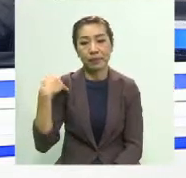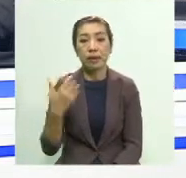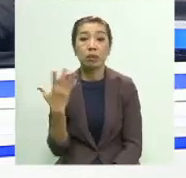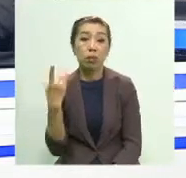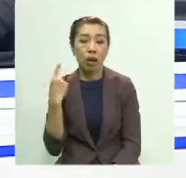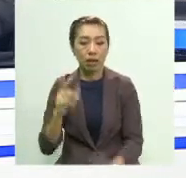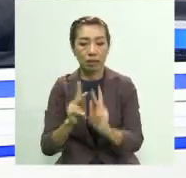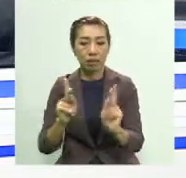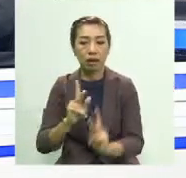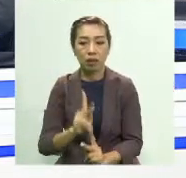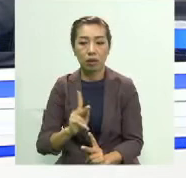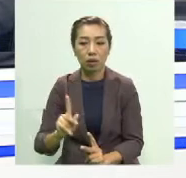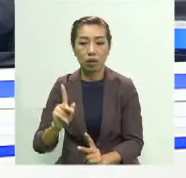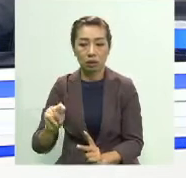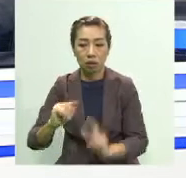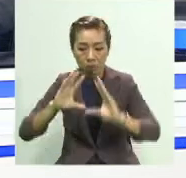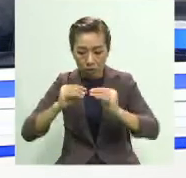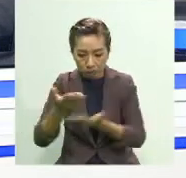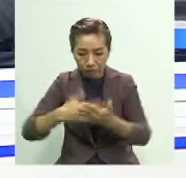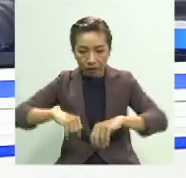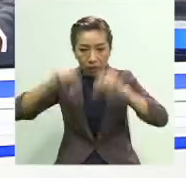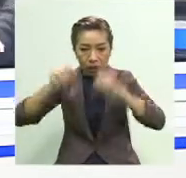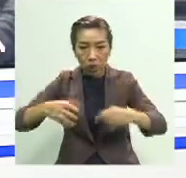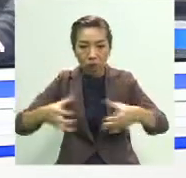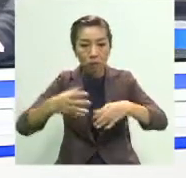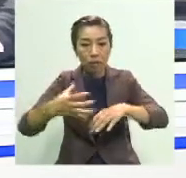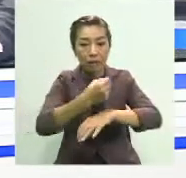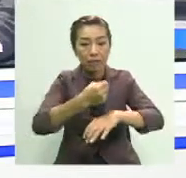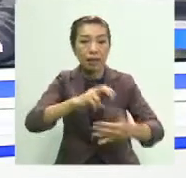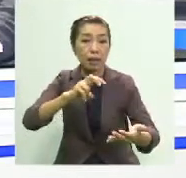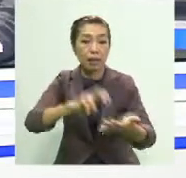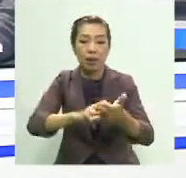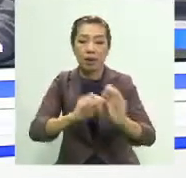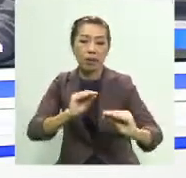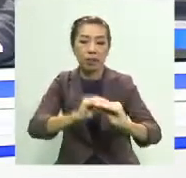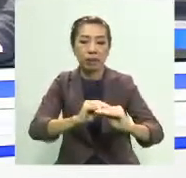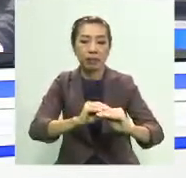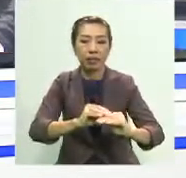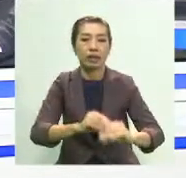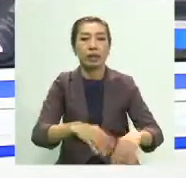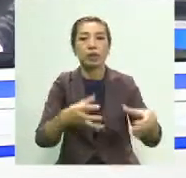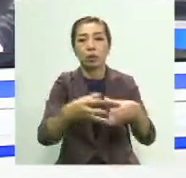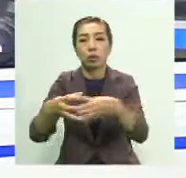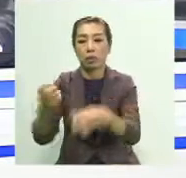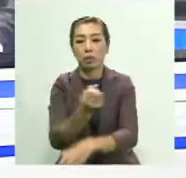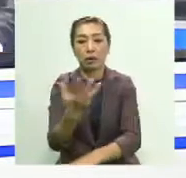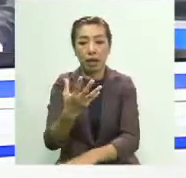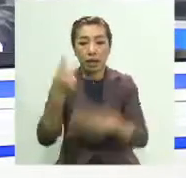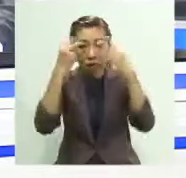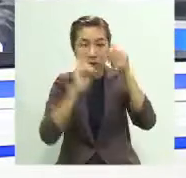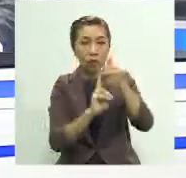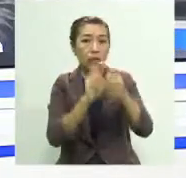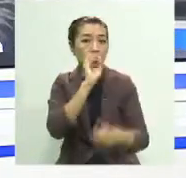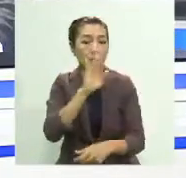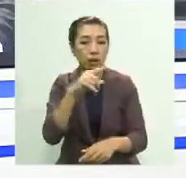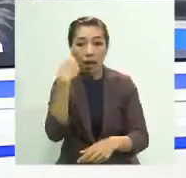ชุมกกต.นะครับล่าสุดครับมีมติรับรองพรรคการเมืองเพิ่มอีก5พรรคนะครับขณะที่รองนายกรัฐมนตรีนะครับก็บอกว่